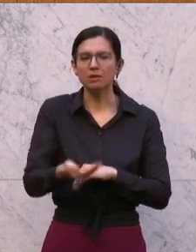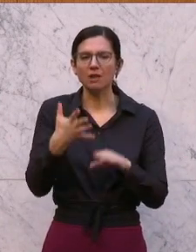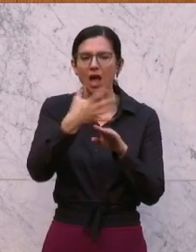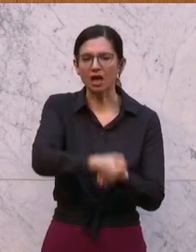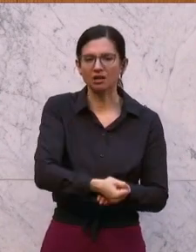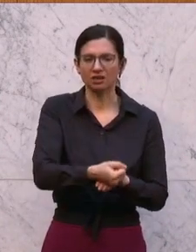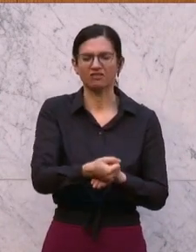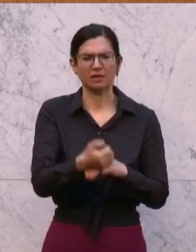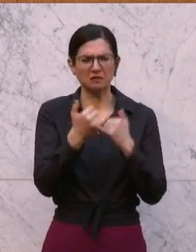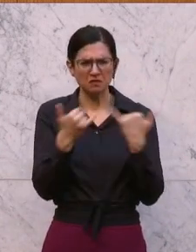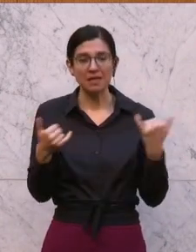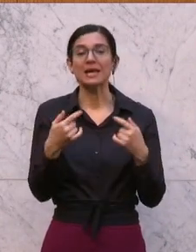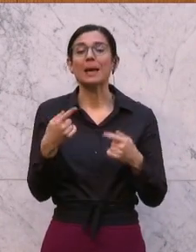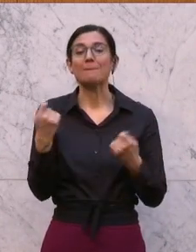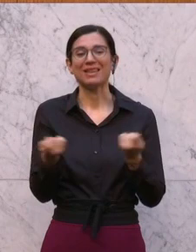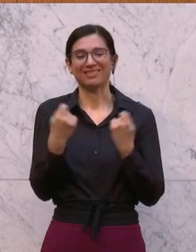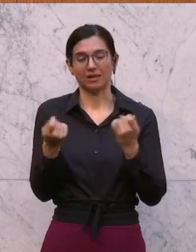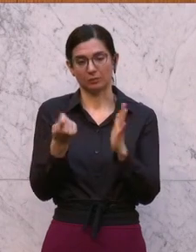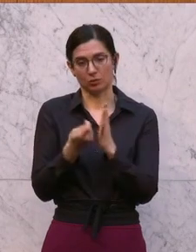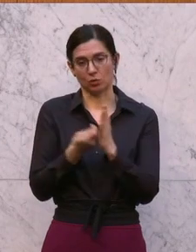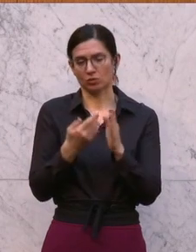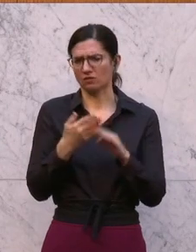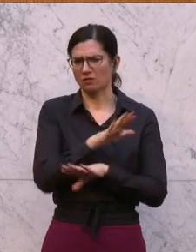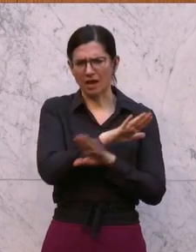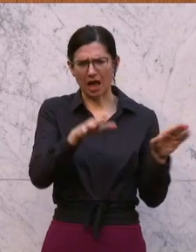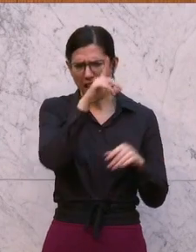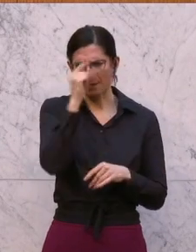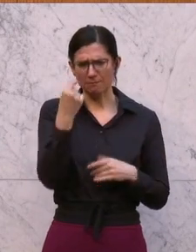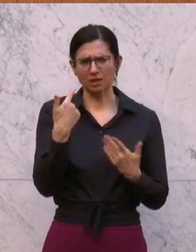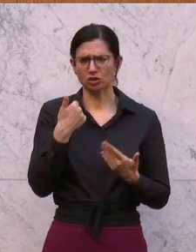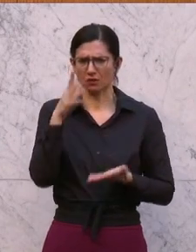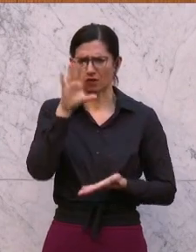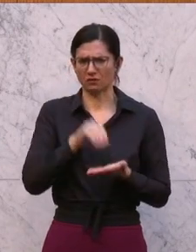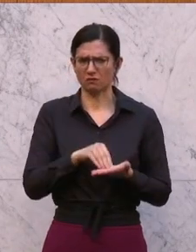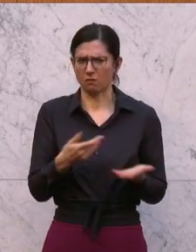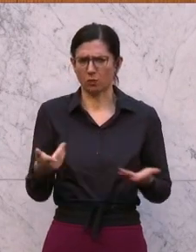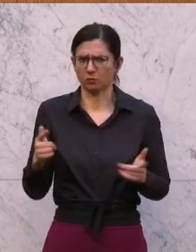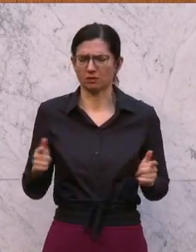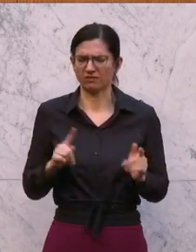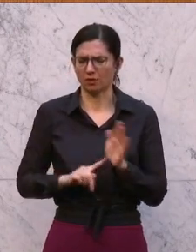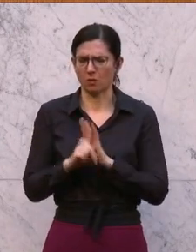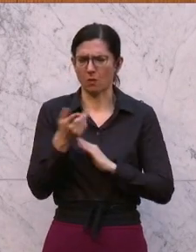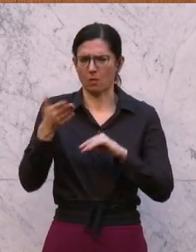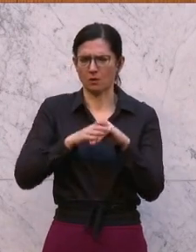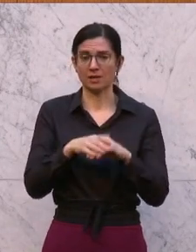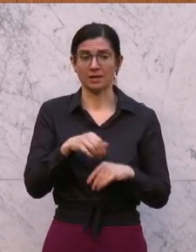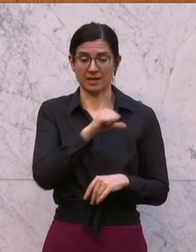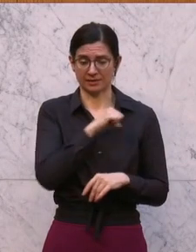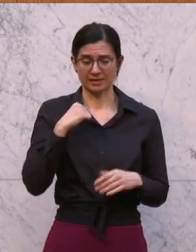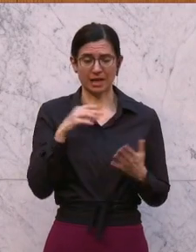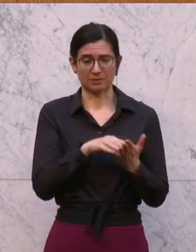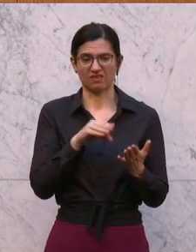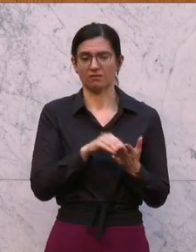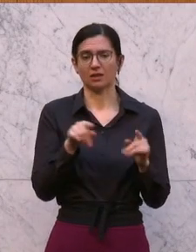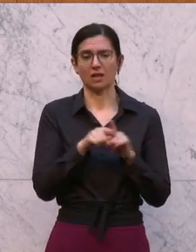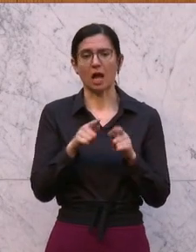über die Betriebskosten, die für alle Menschen, die in einer Wohnung leben, steigen, selbst für Eigennutzer und